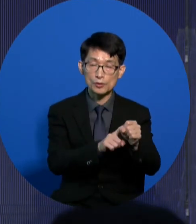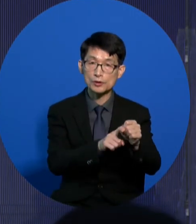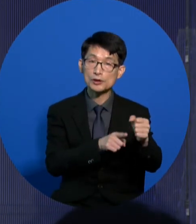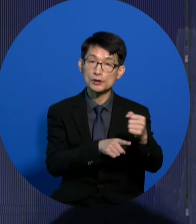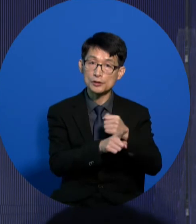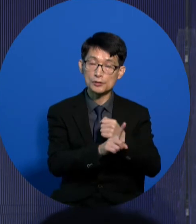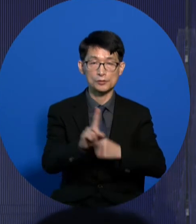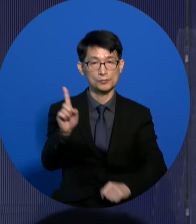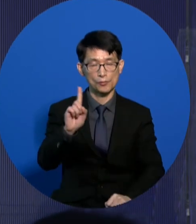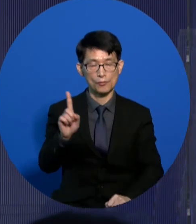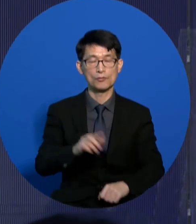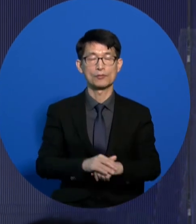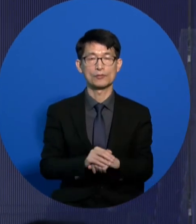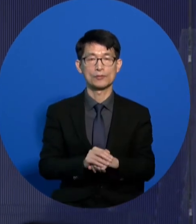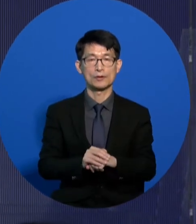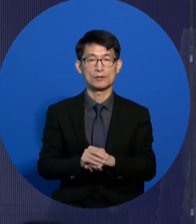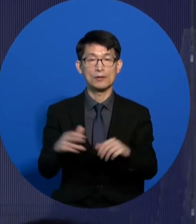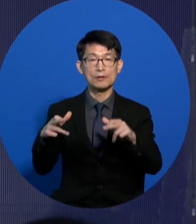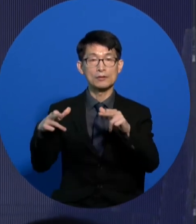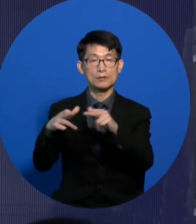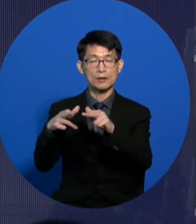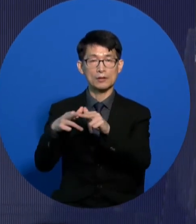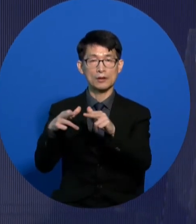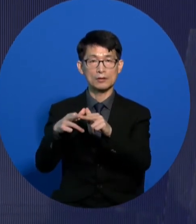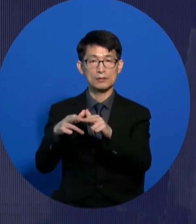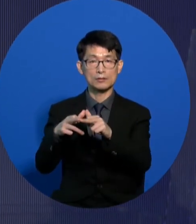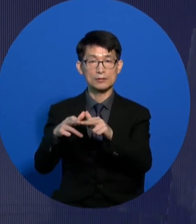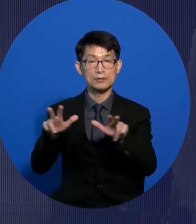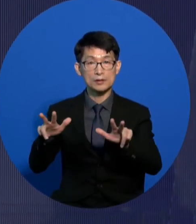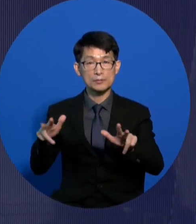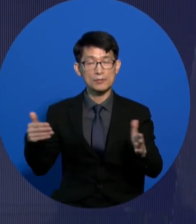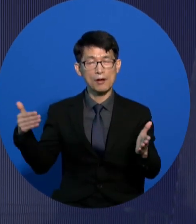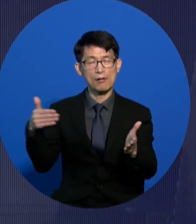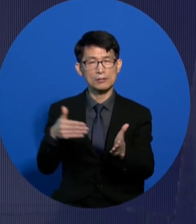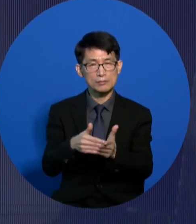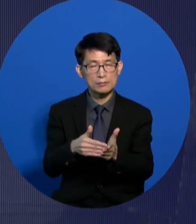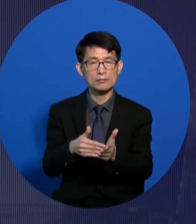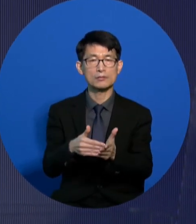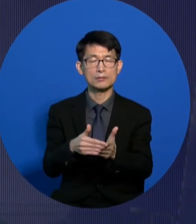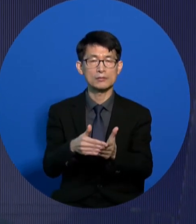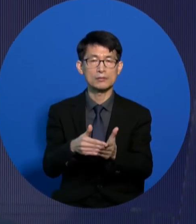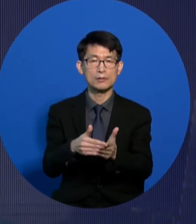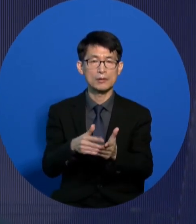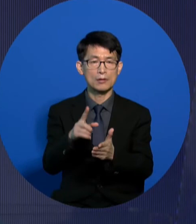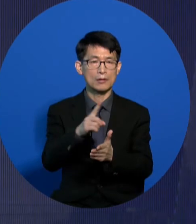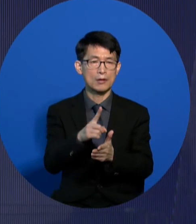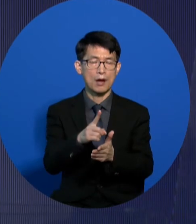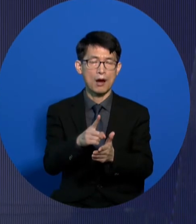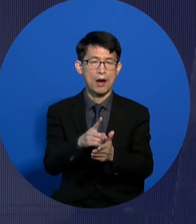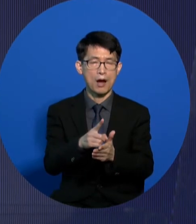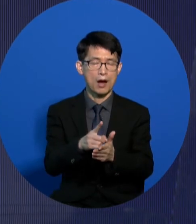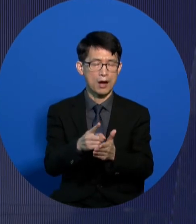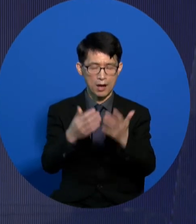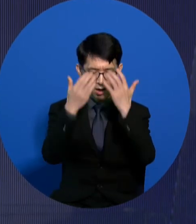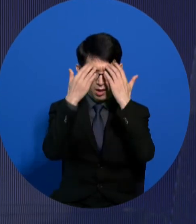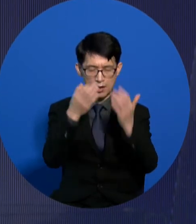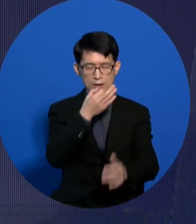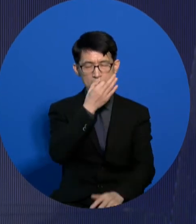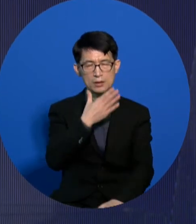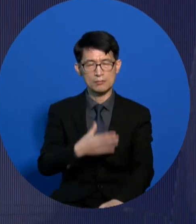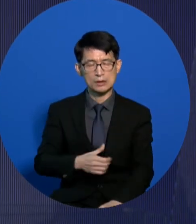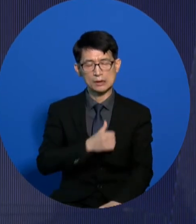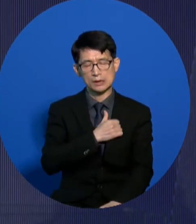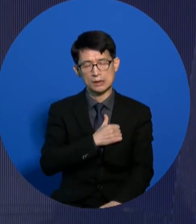이렇게 장애인들이 이렇게 여태까지 이 지역사회에 살지 못하고 어떻게 보면 배제된